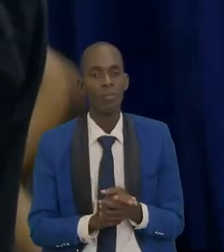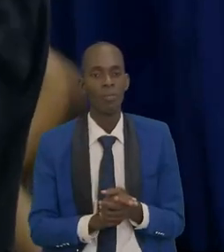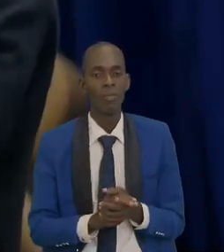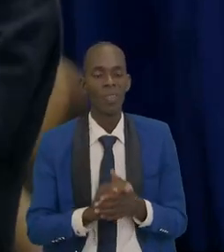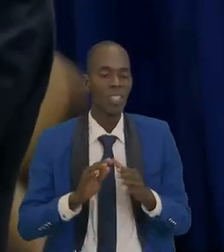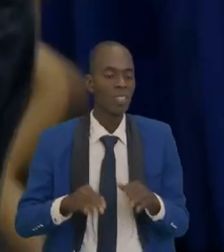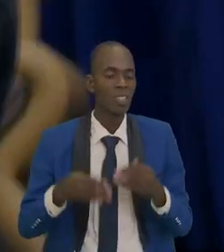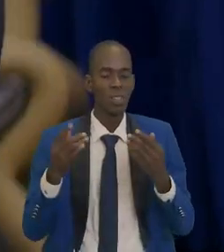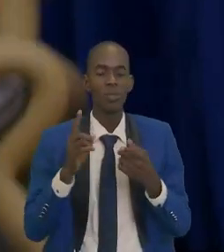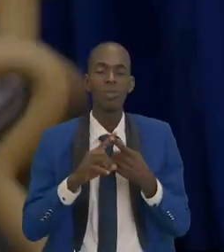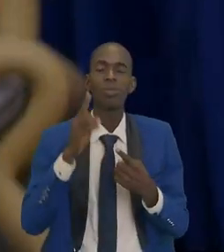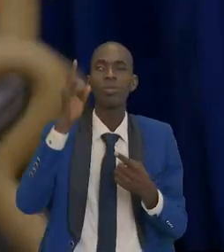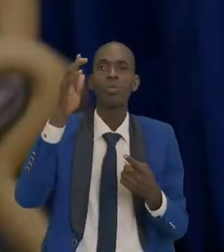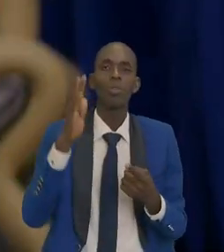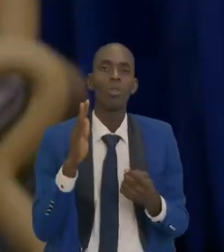Il a donné à Dieu